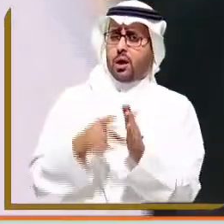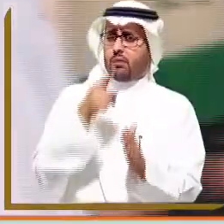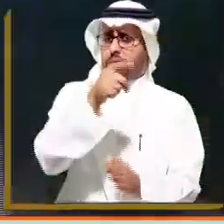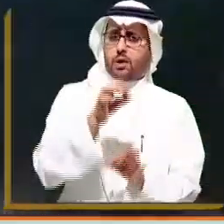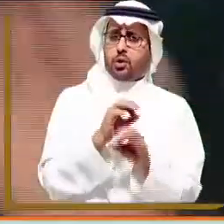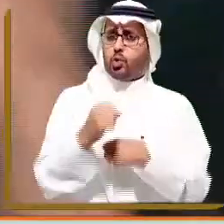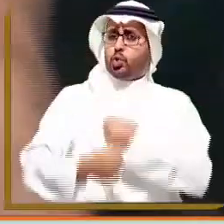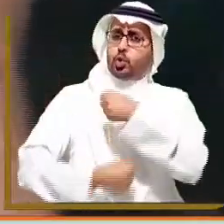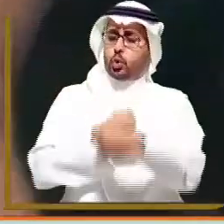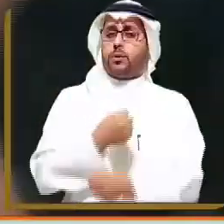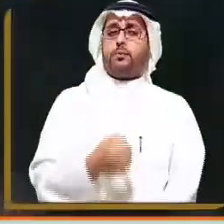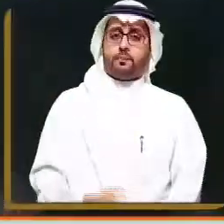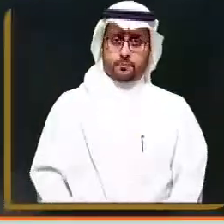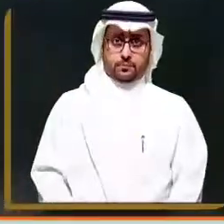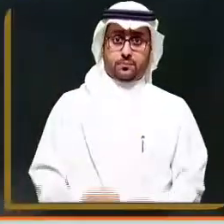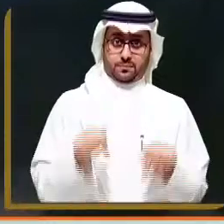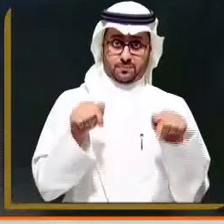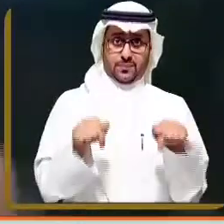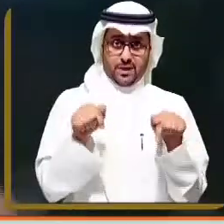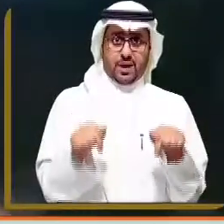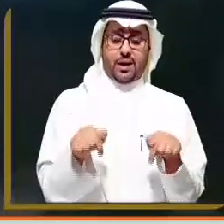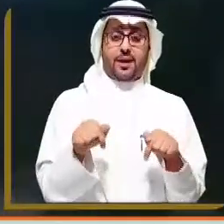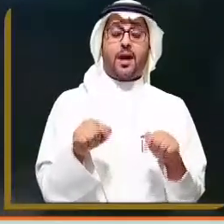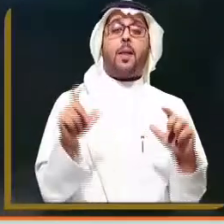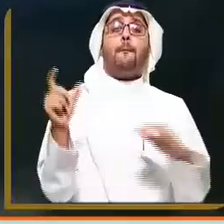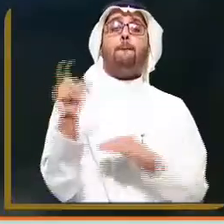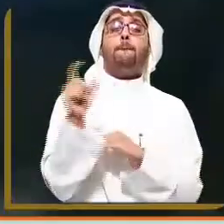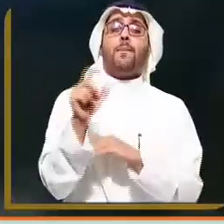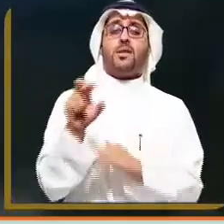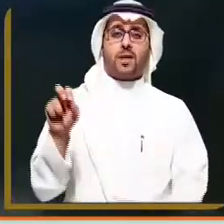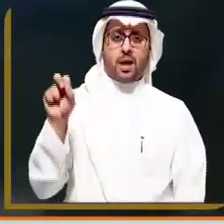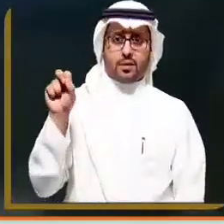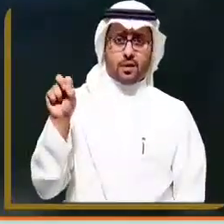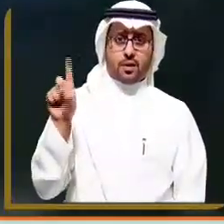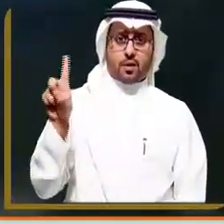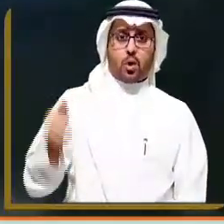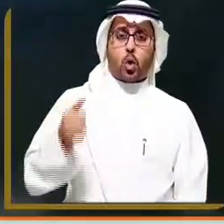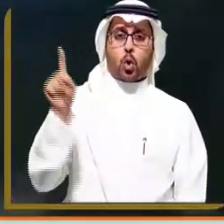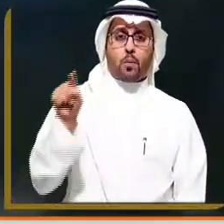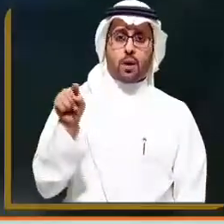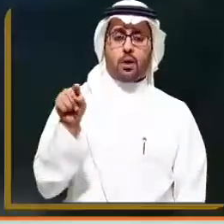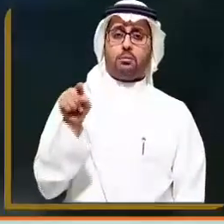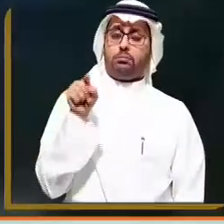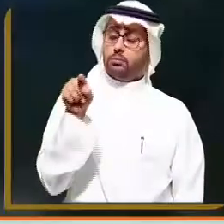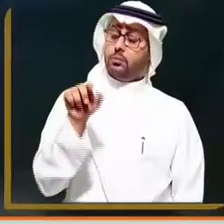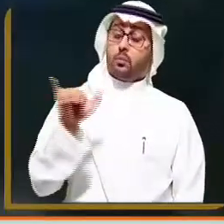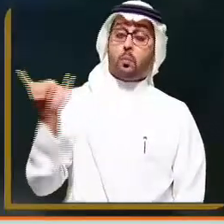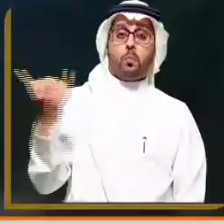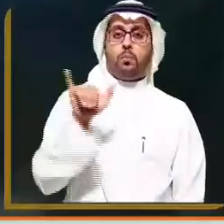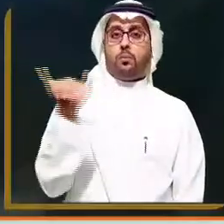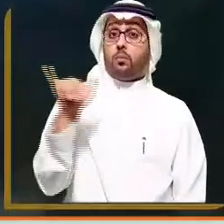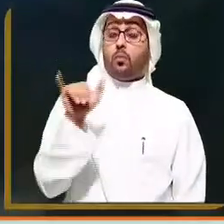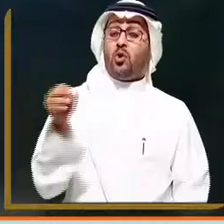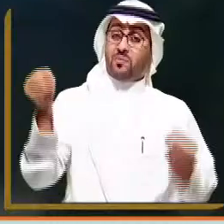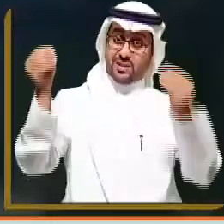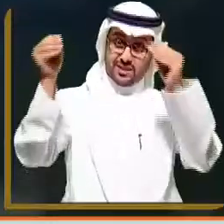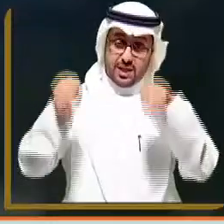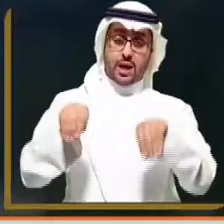هذا المسجد. نعم، أيضا بارك الله فيك، مسجد قباء له عناية من قبل وزارة الشؤون الإسلامية لما